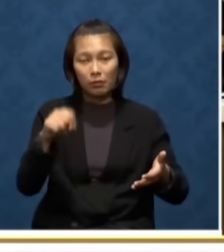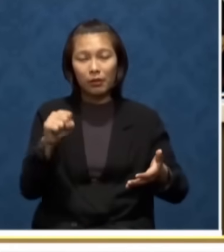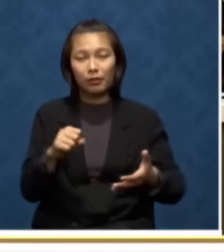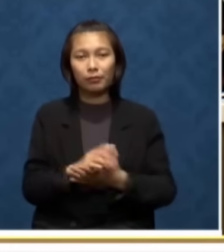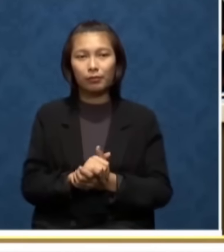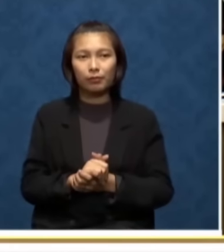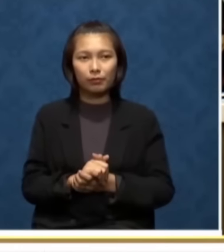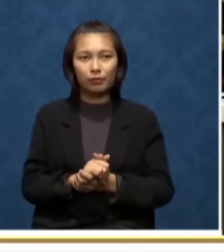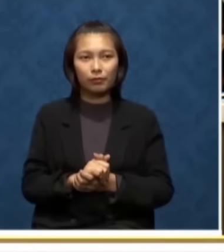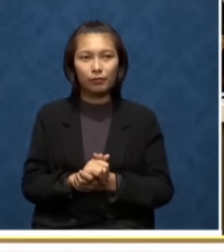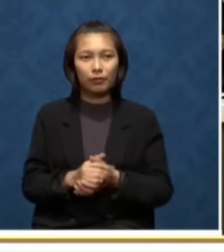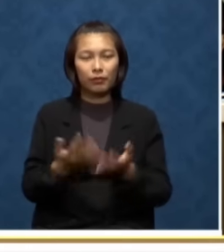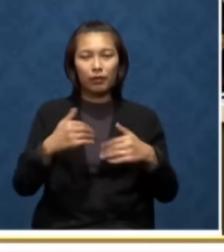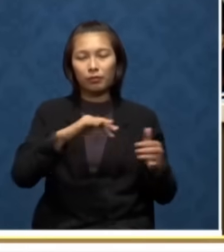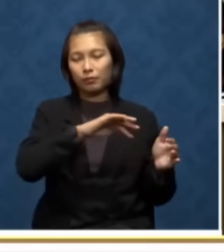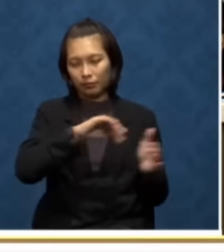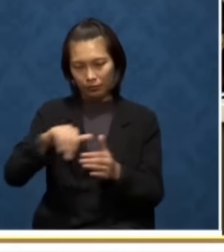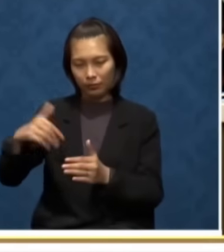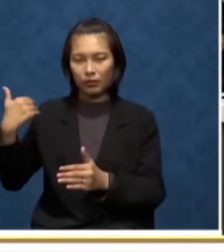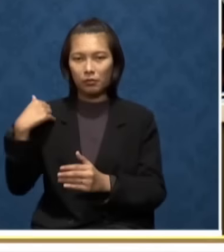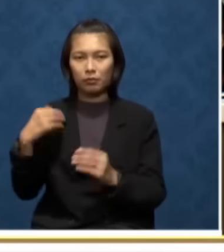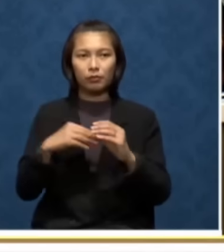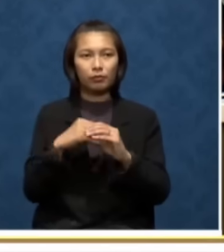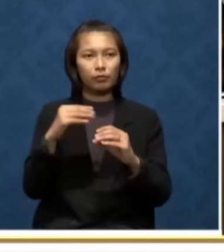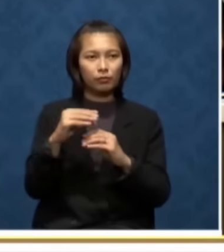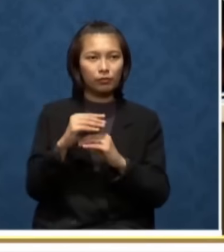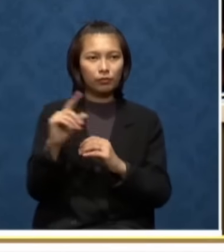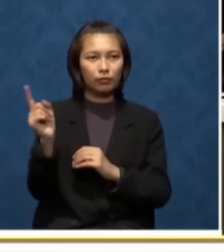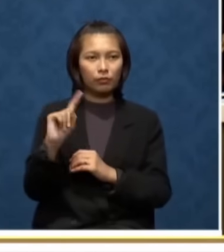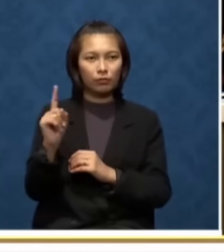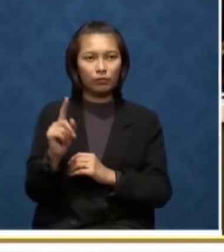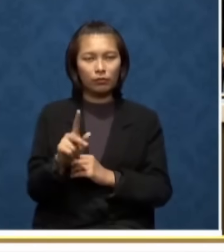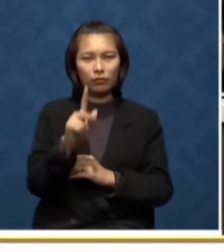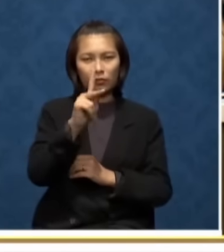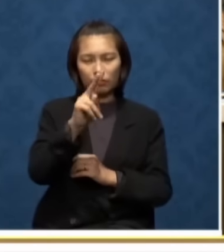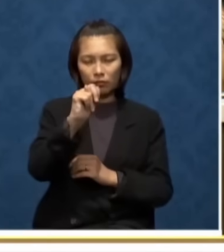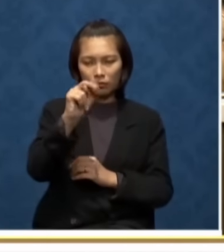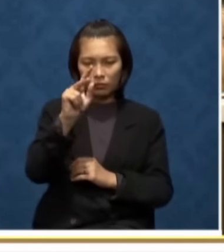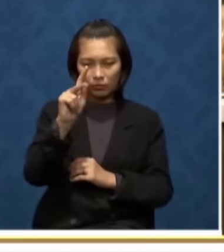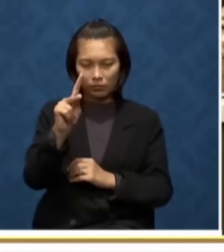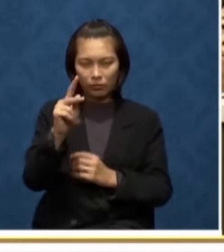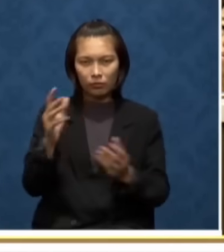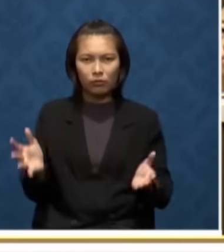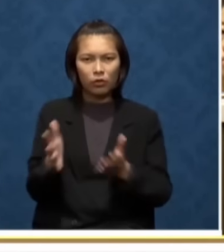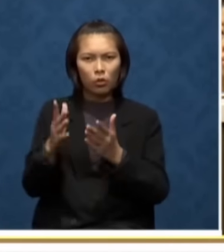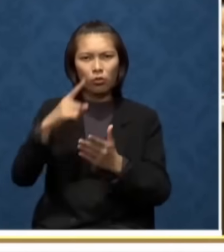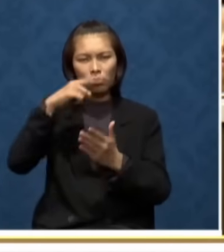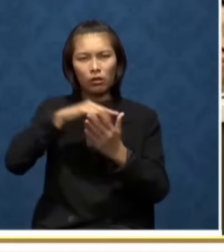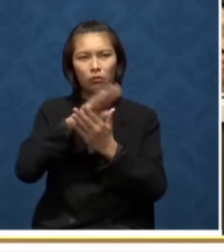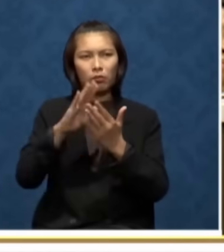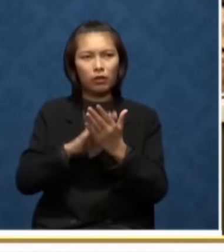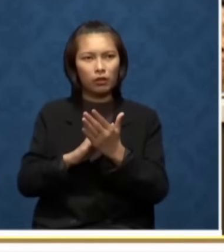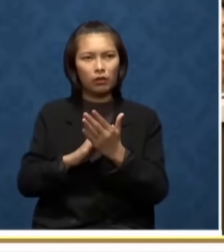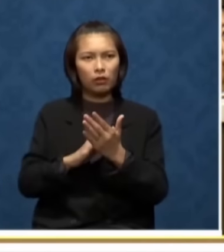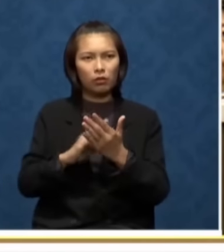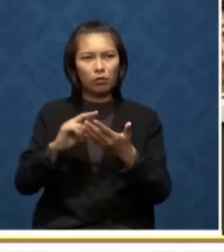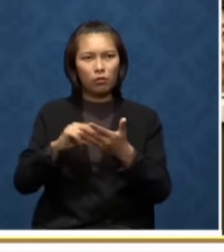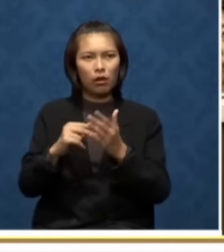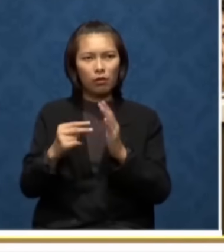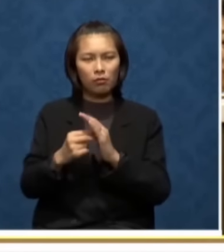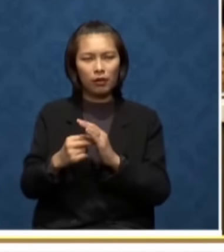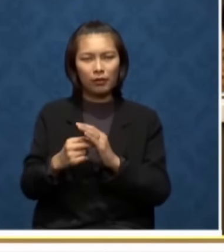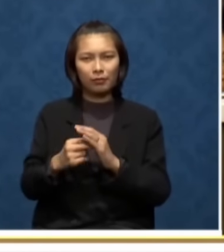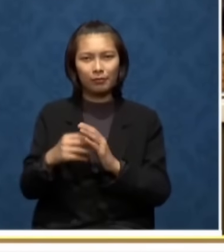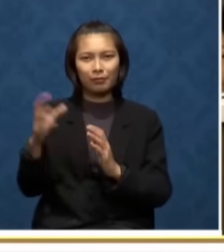อีกรายการค่ะรายการกนกยกสยามสัญจรนะคะจากช่อง Top New